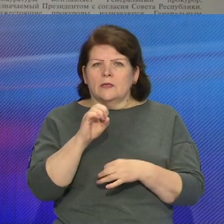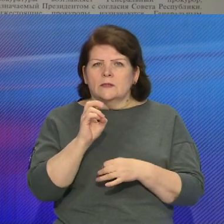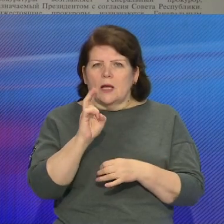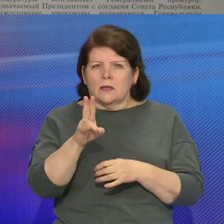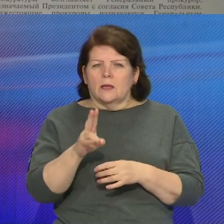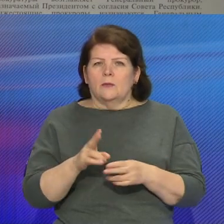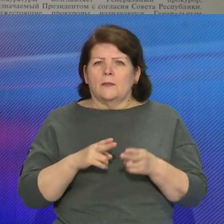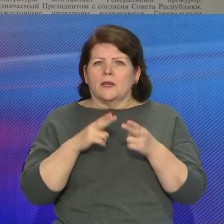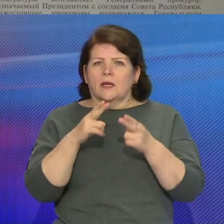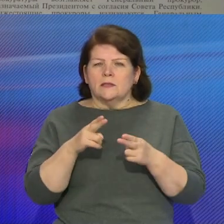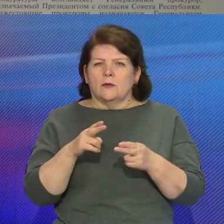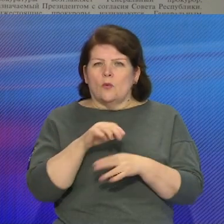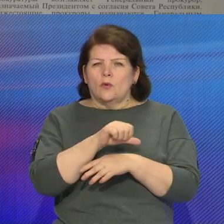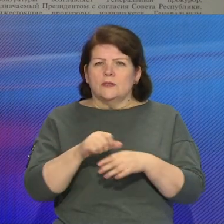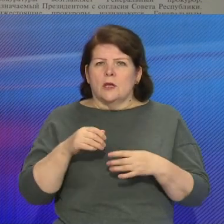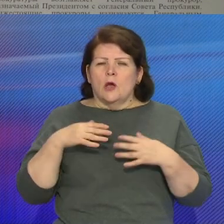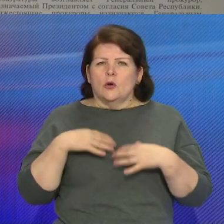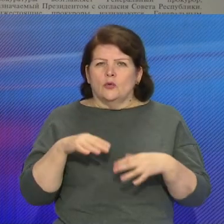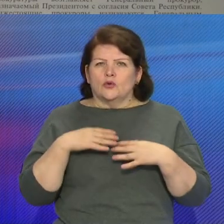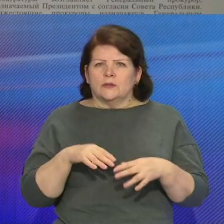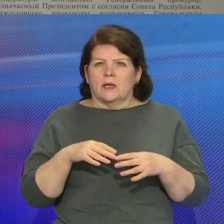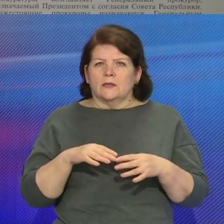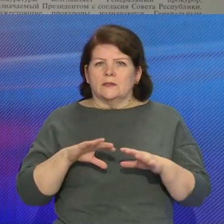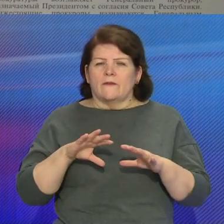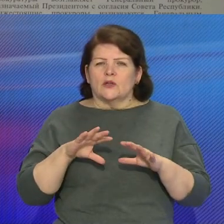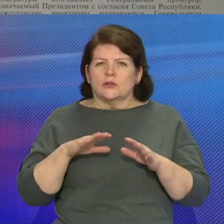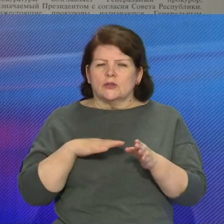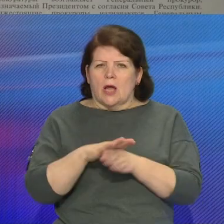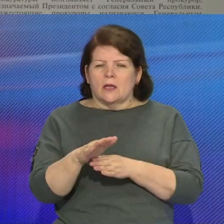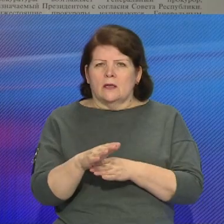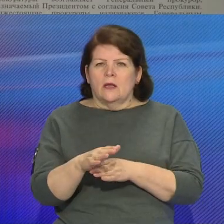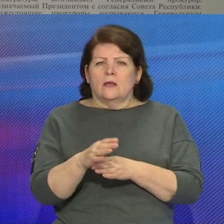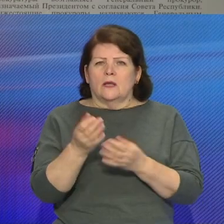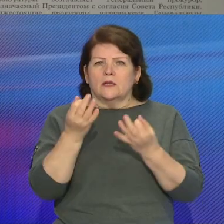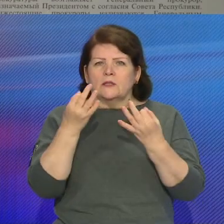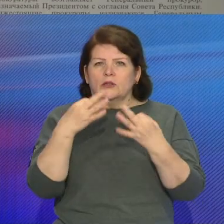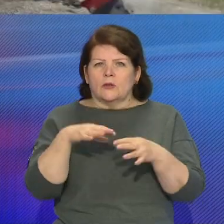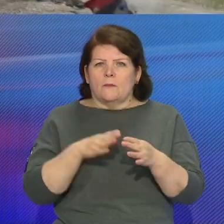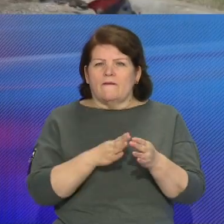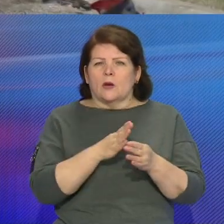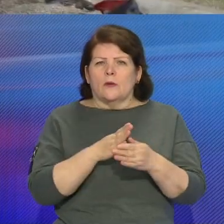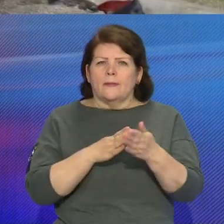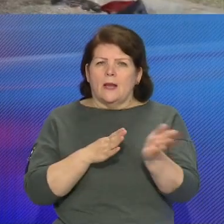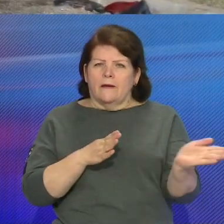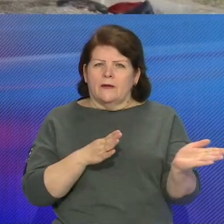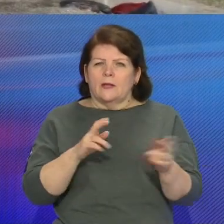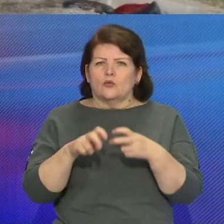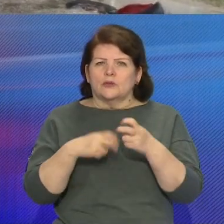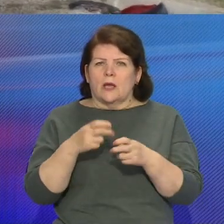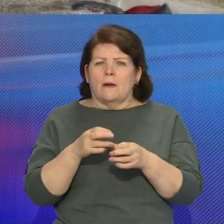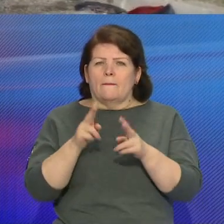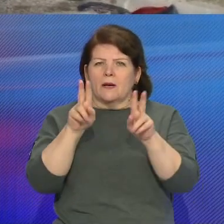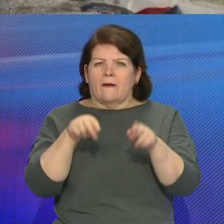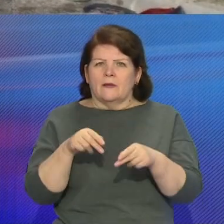части улицы Южной в городе Гродно, совершая на перекрестке на разрешающий сигнал светофора поворот налево, в нарушение правил дорожного